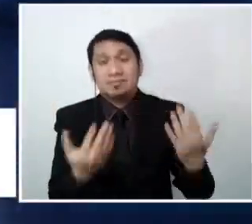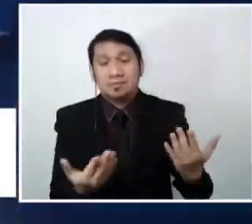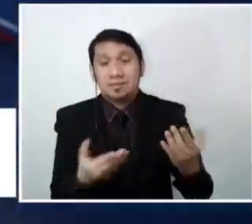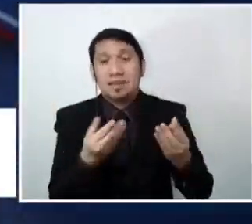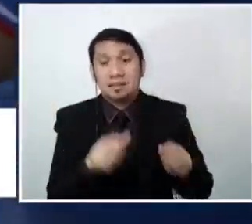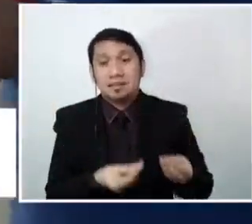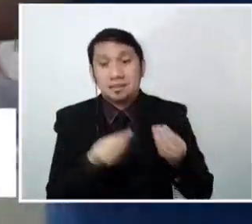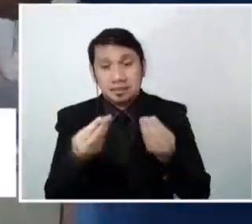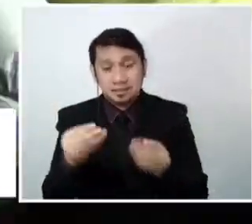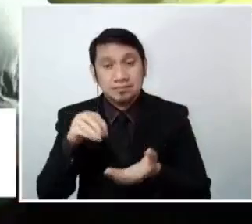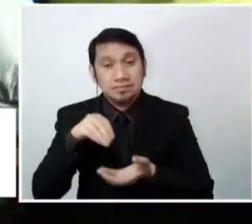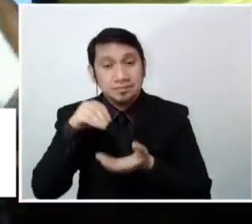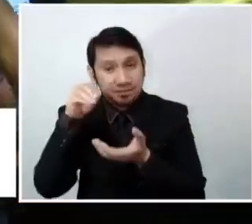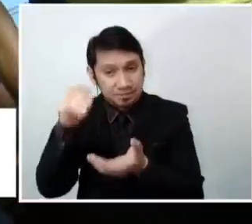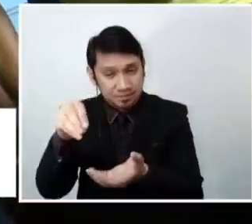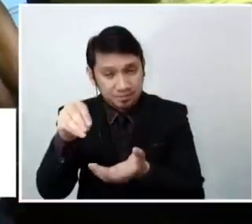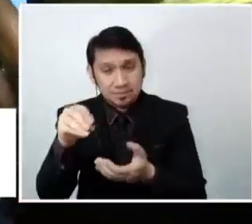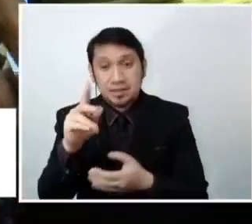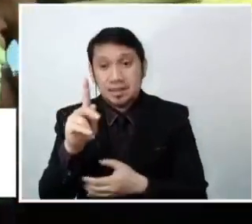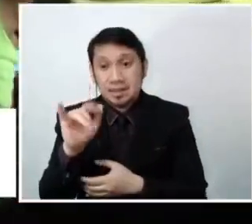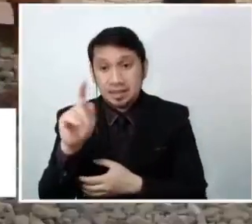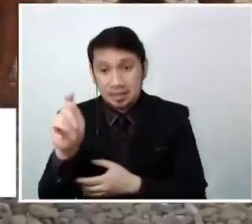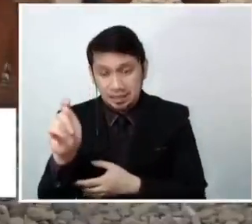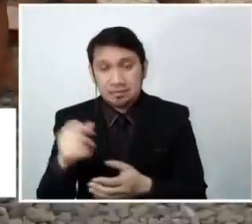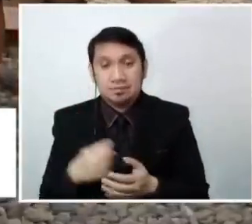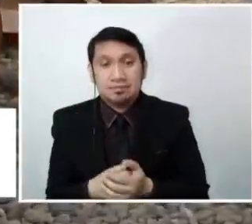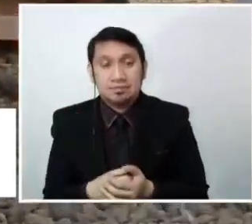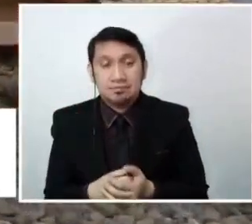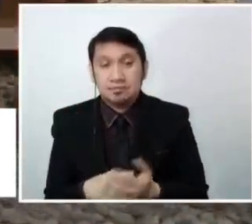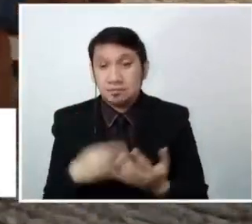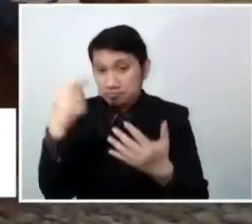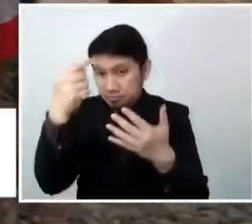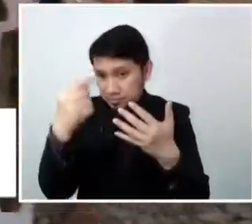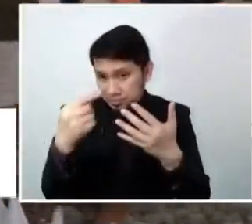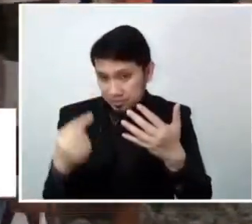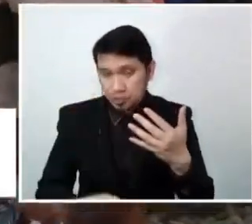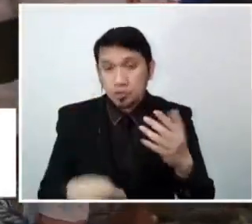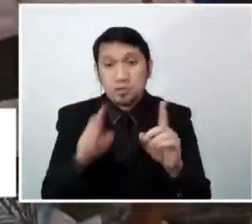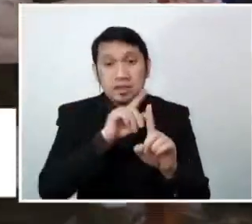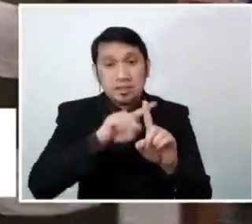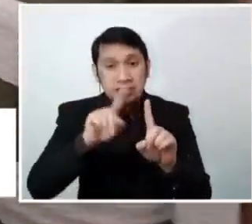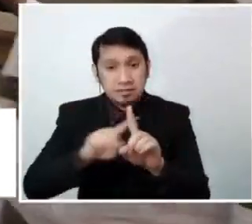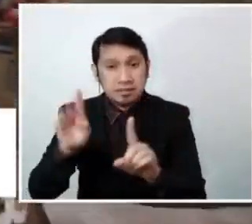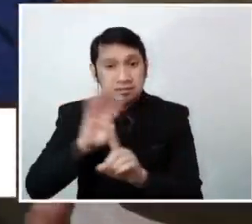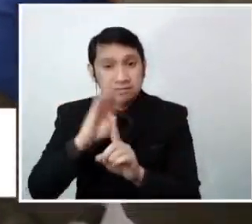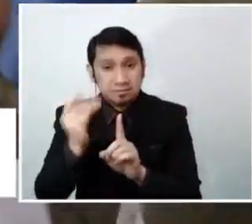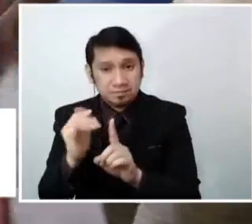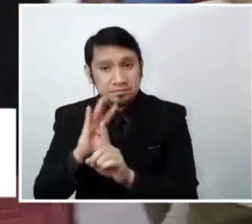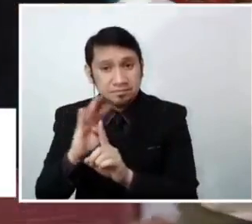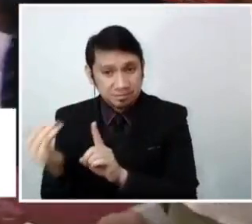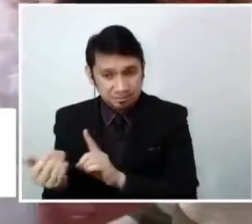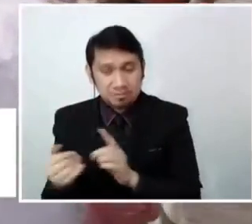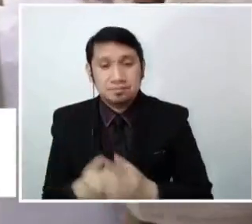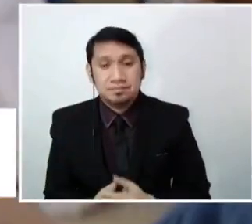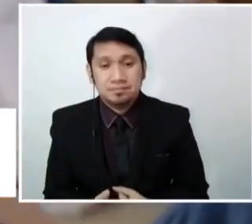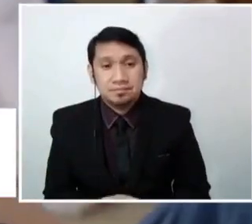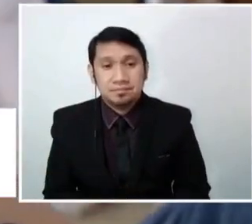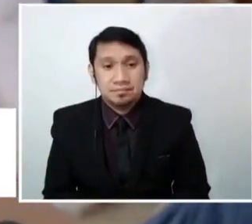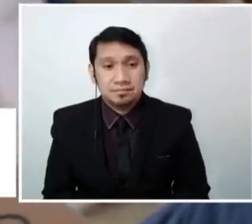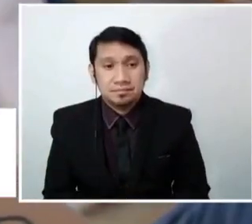kapamilya ng ABS-CBN sa Barangay Kabaruan, Las Lasong Norte at Danuman East sa Santa Maria, Ilocos